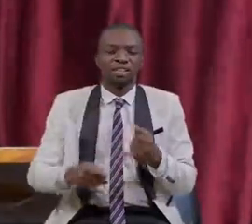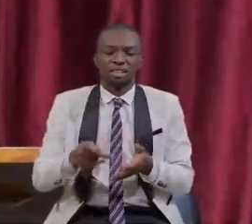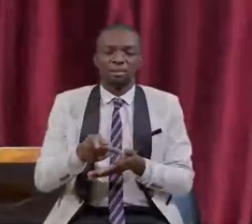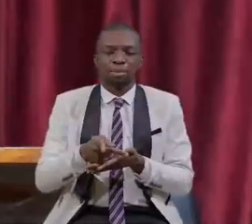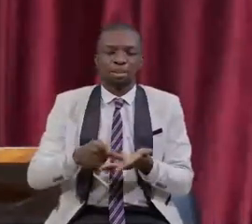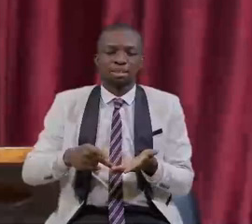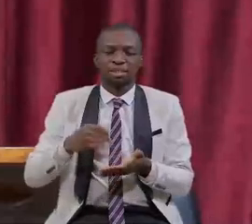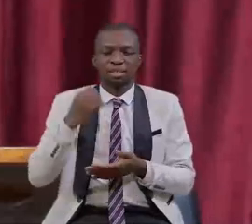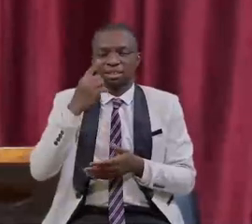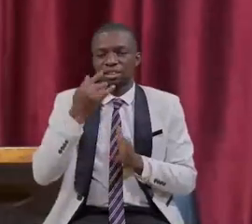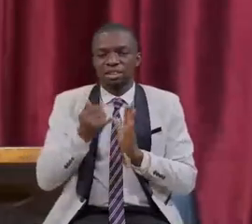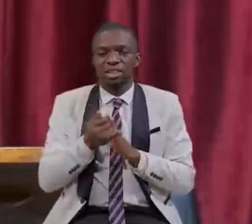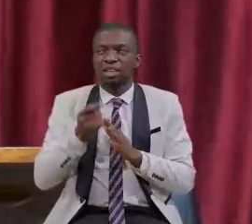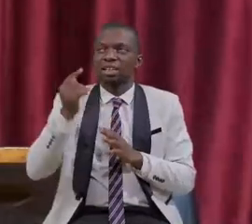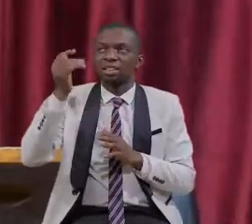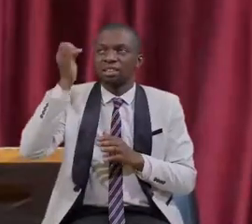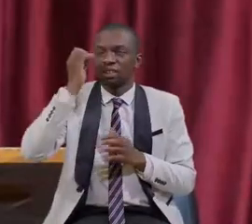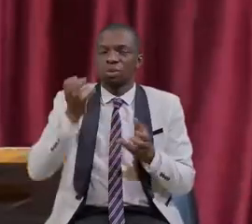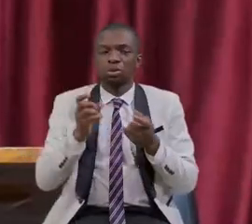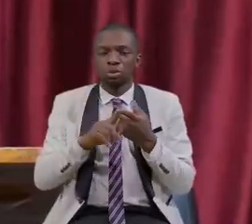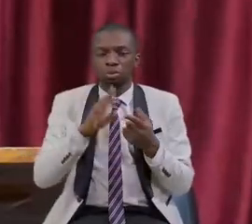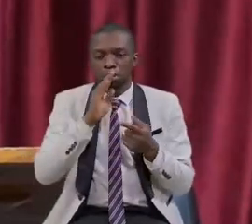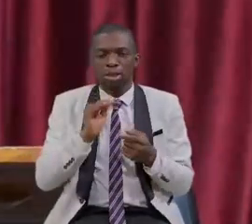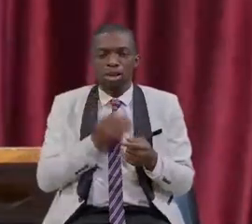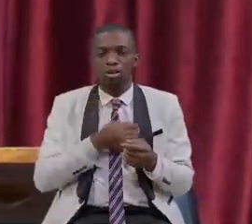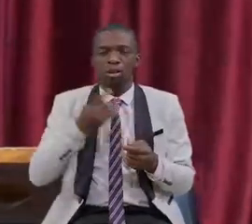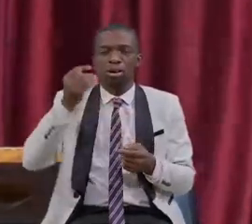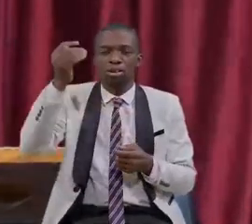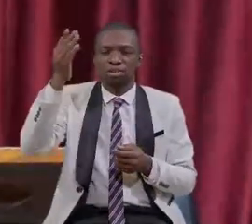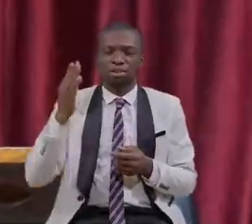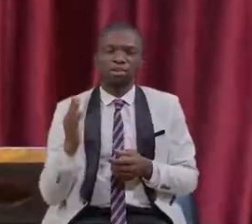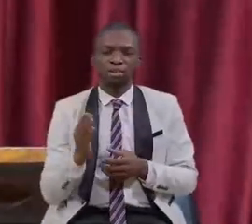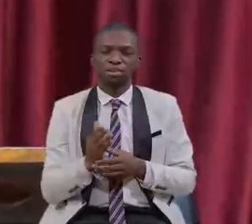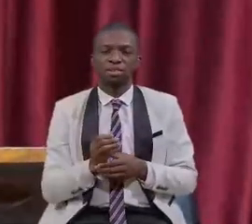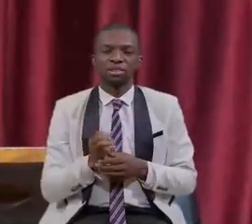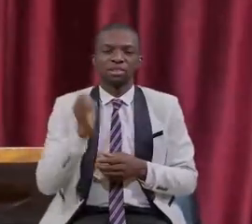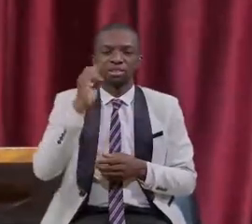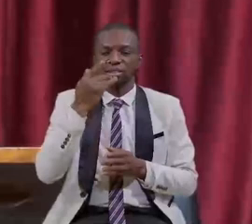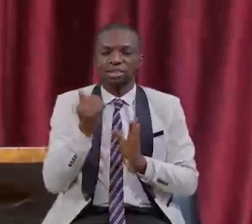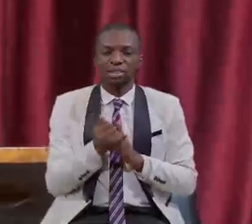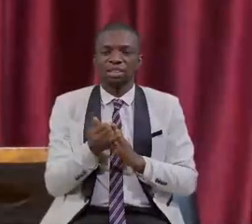la dernière partie, il dit qu'il veut être notre Dieu.